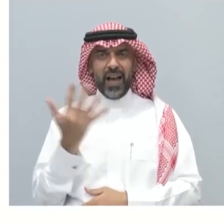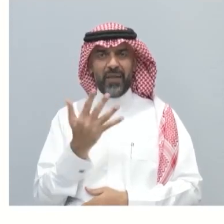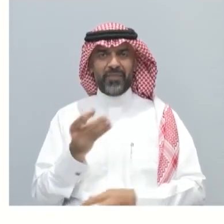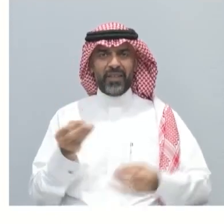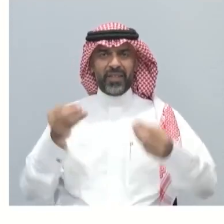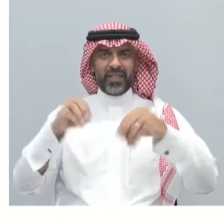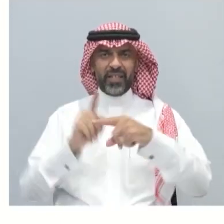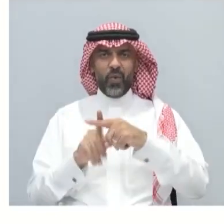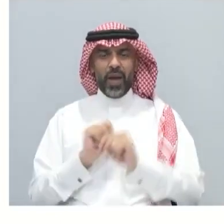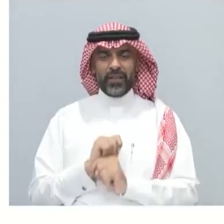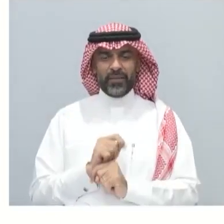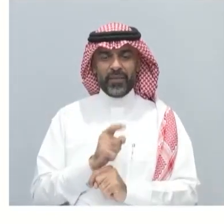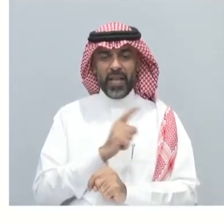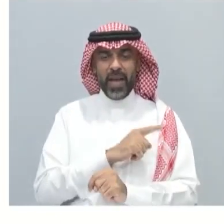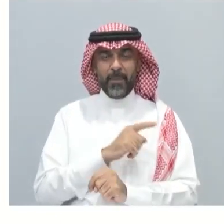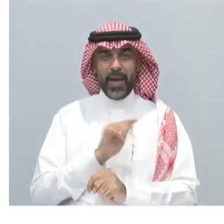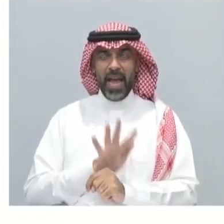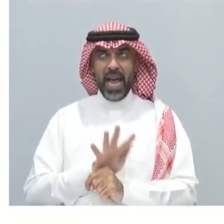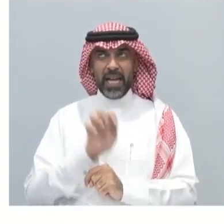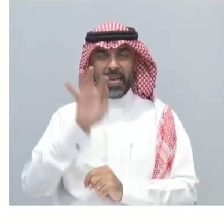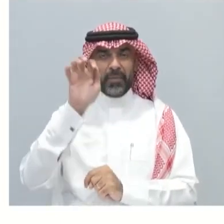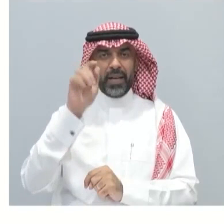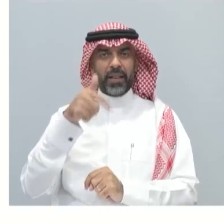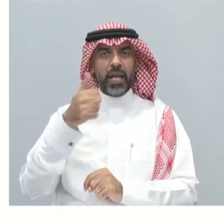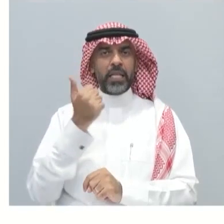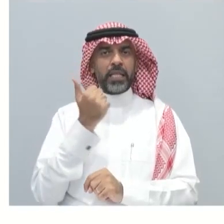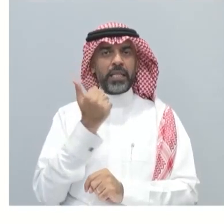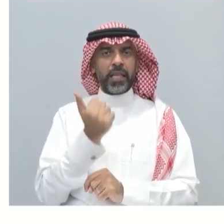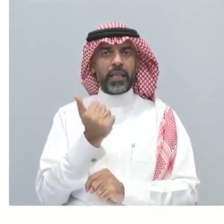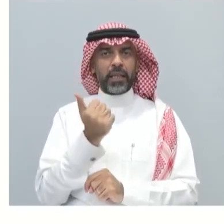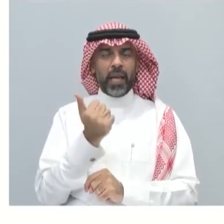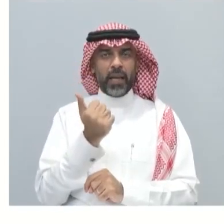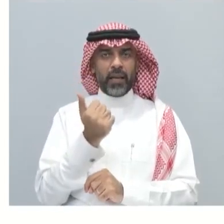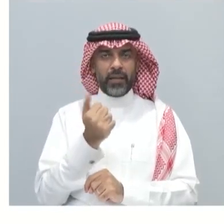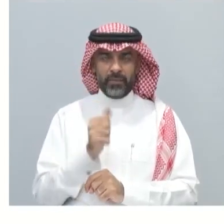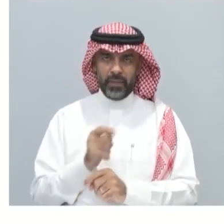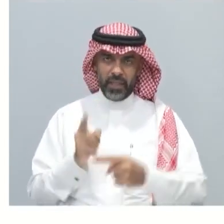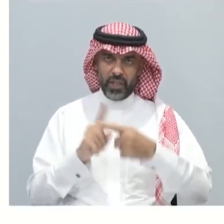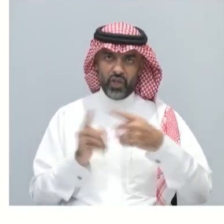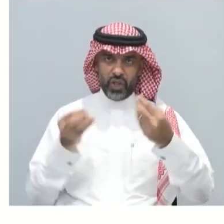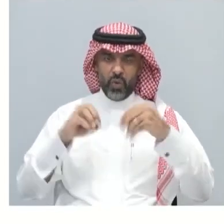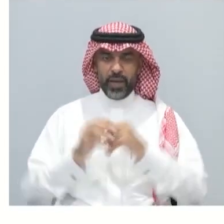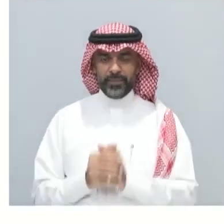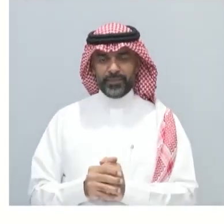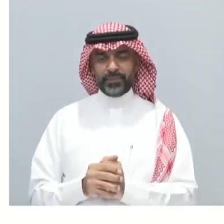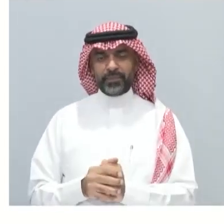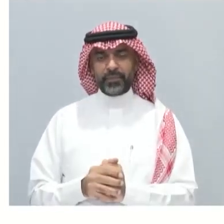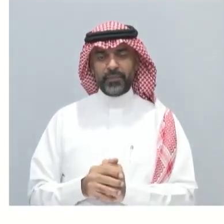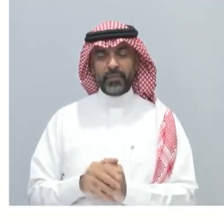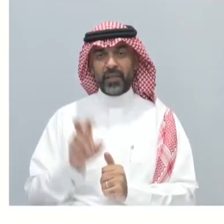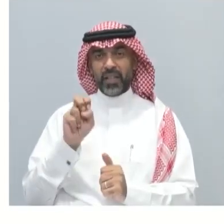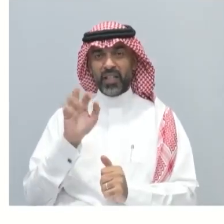الزوائد اما العنكبيات لها سته ازواج من الزوائد